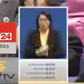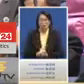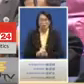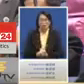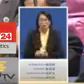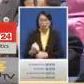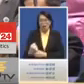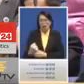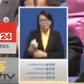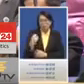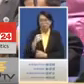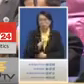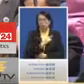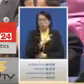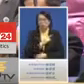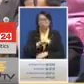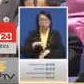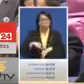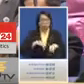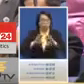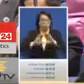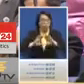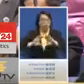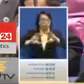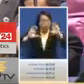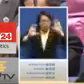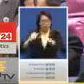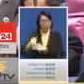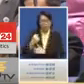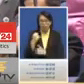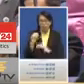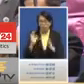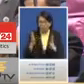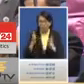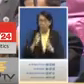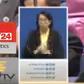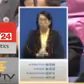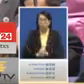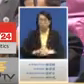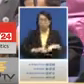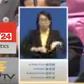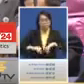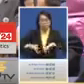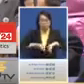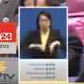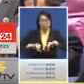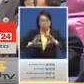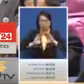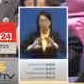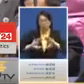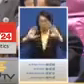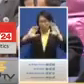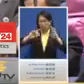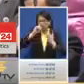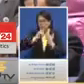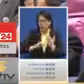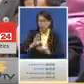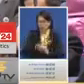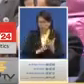อำนาจหน้าที่บริหารราชการแผ่นดินไม่ได้บริหารราชการแผ่นดินจึงตรวจสอบ